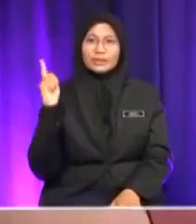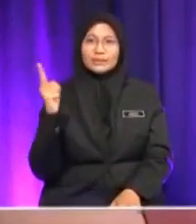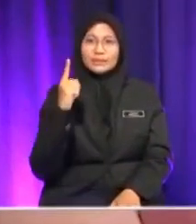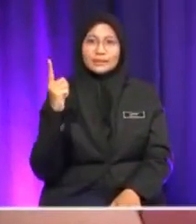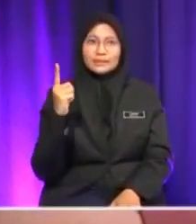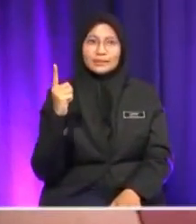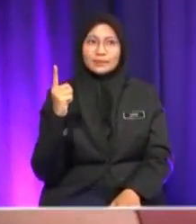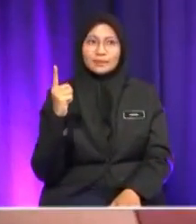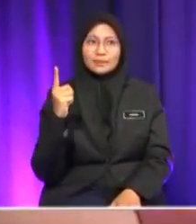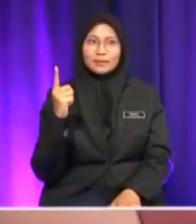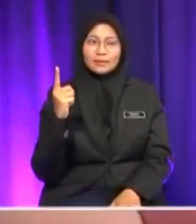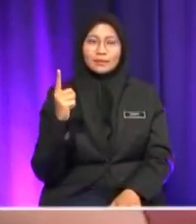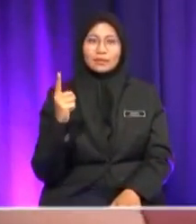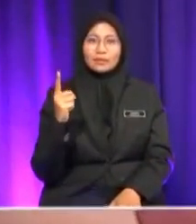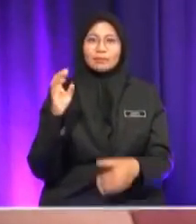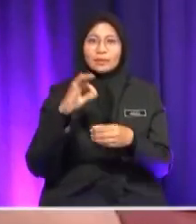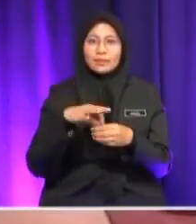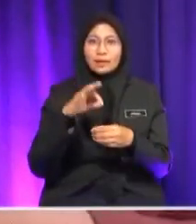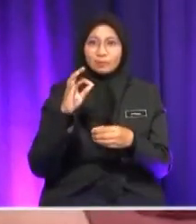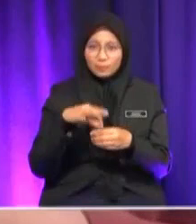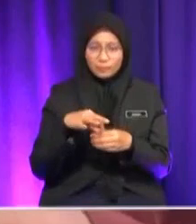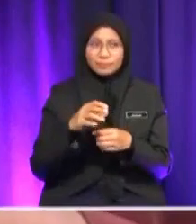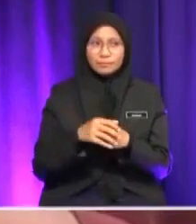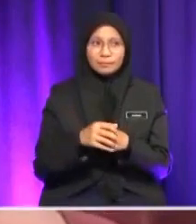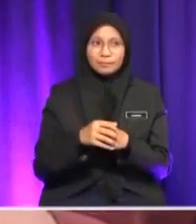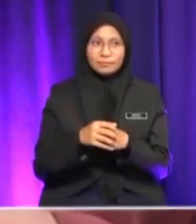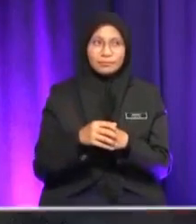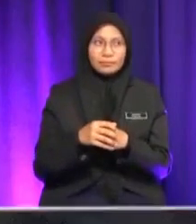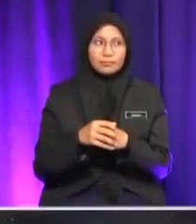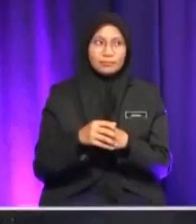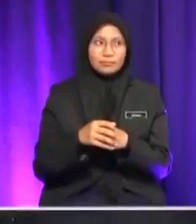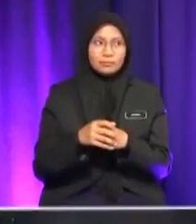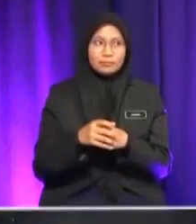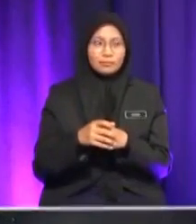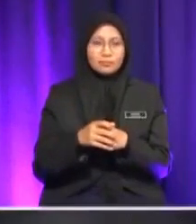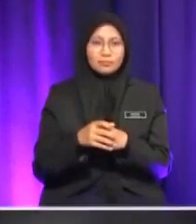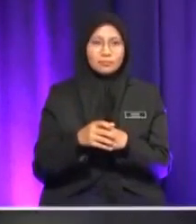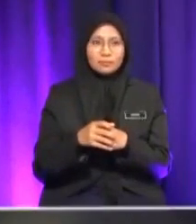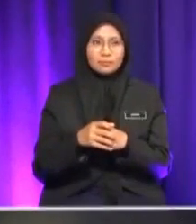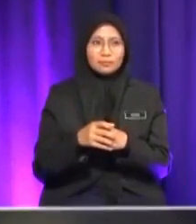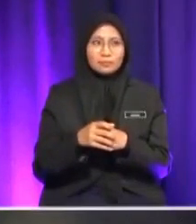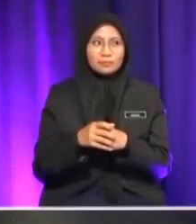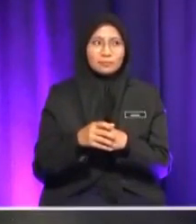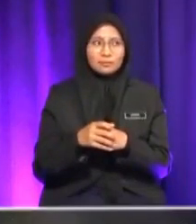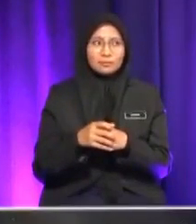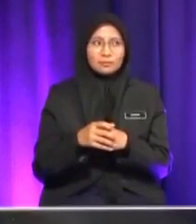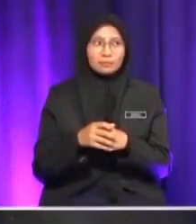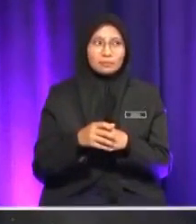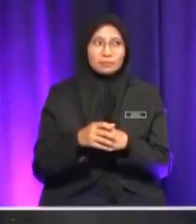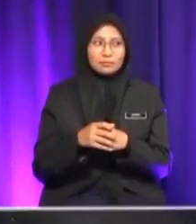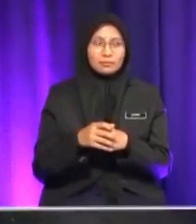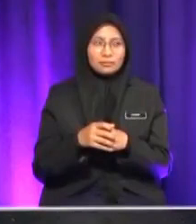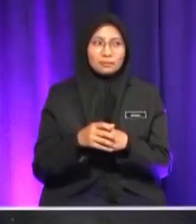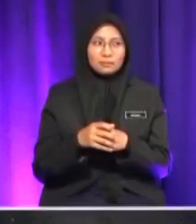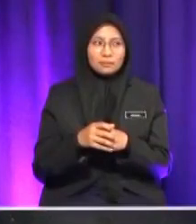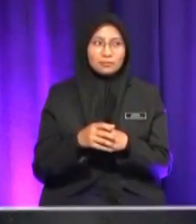kita mulakan amalan menabung. Bagaimana pula, Ju? Masa sekolah dulu, masa kecil dulu, Ju ada tak mengamalkan